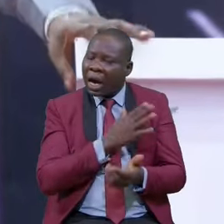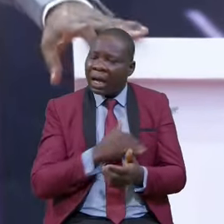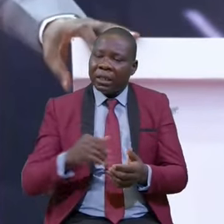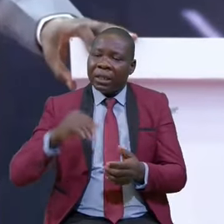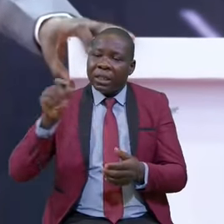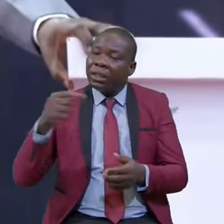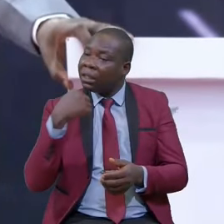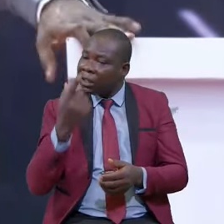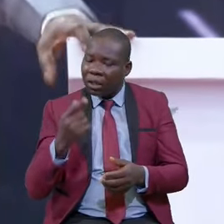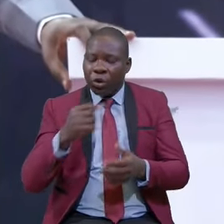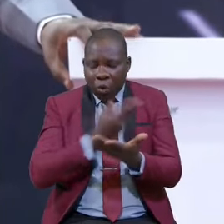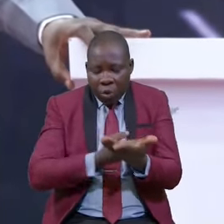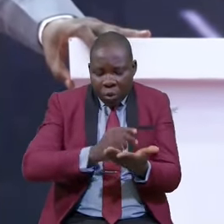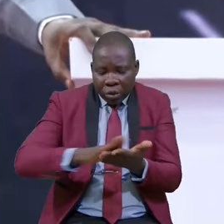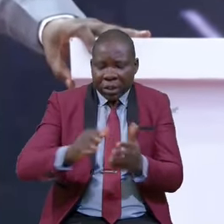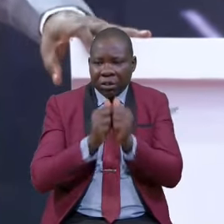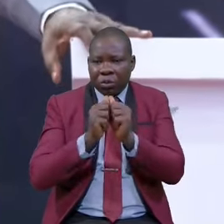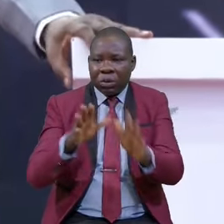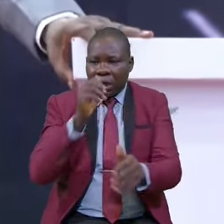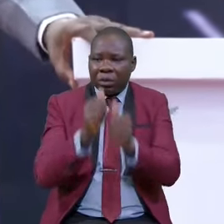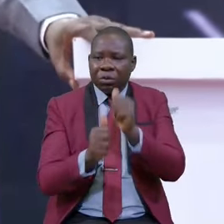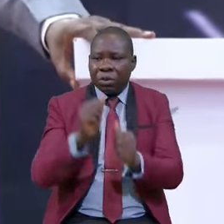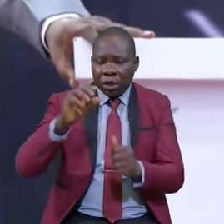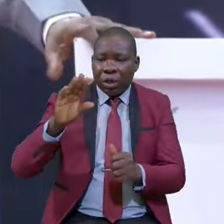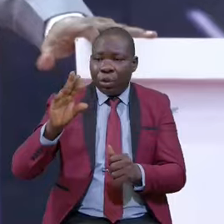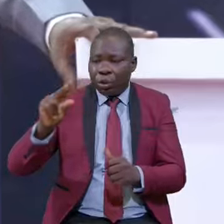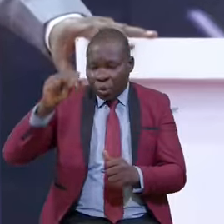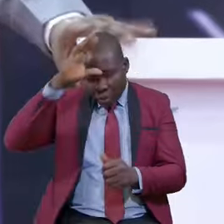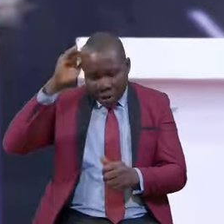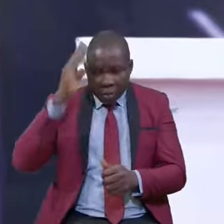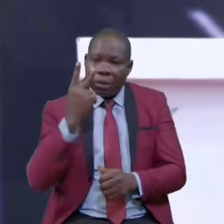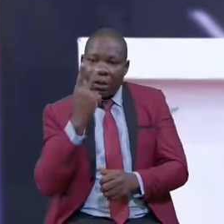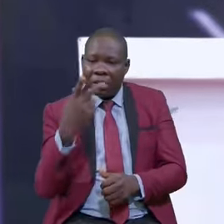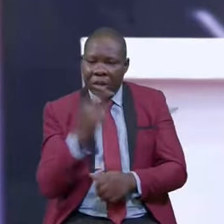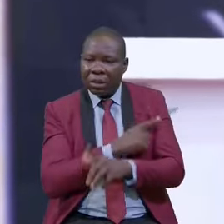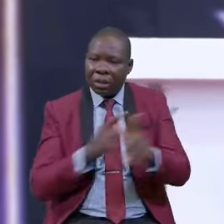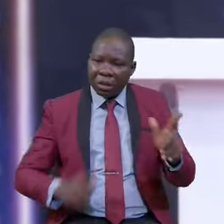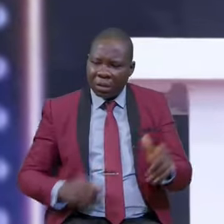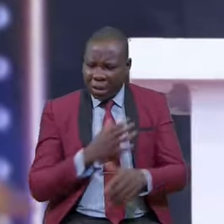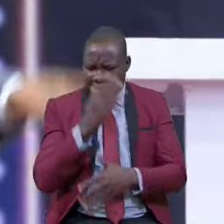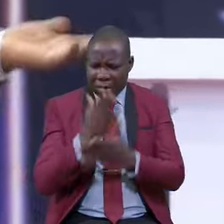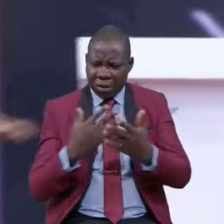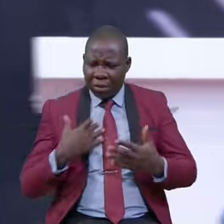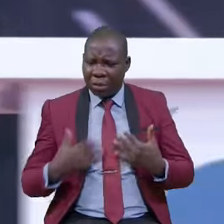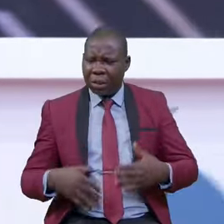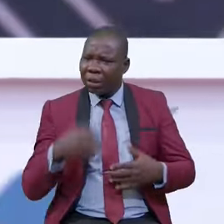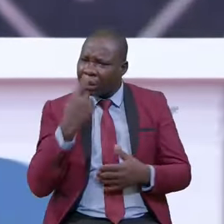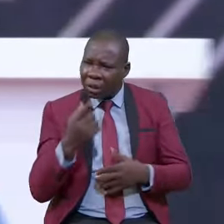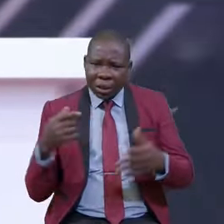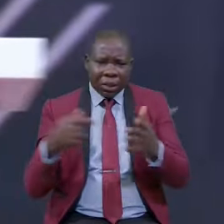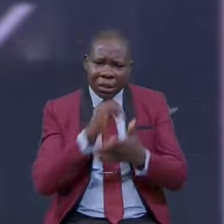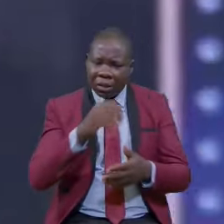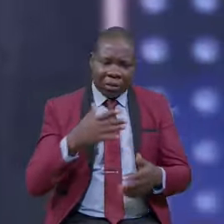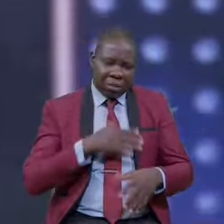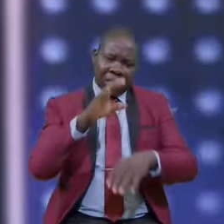mettons l'accent sur ça. Quelqu'un dit, ah, ça c'est ma dénomination. La dénomination. La prédication de la sainteté du salut et